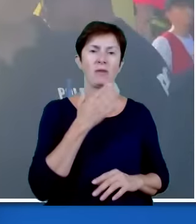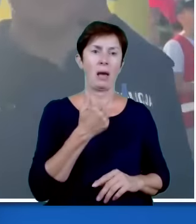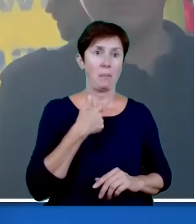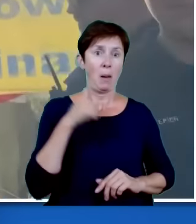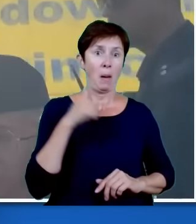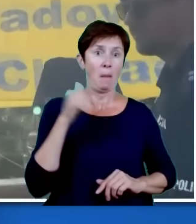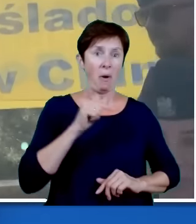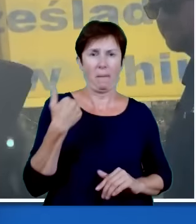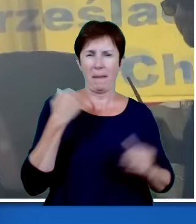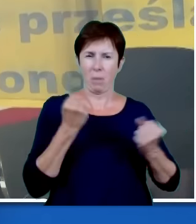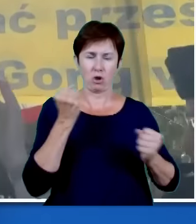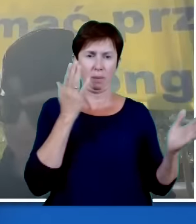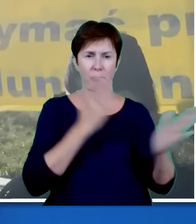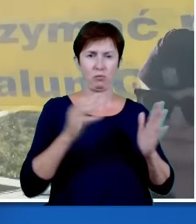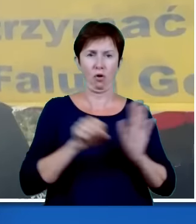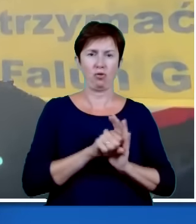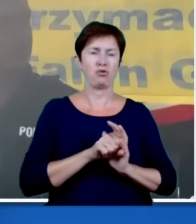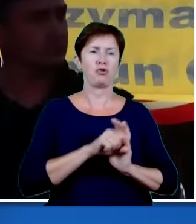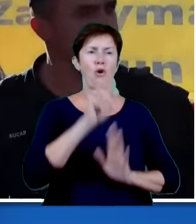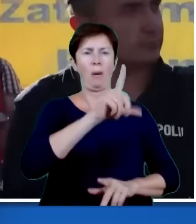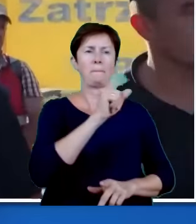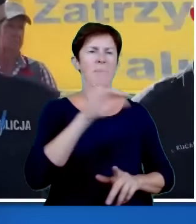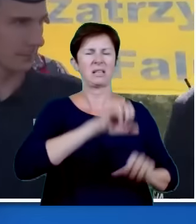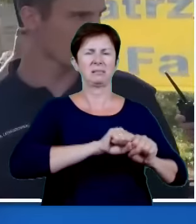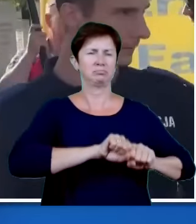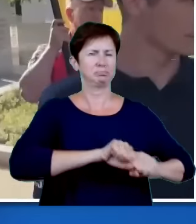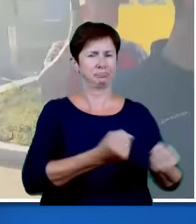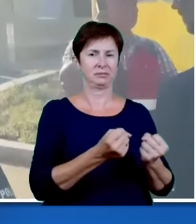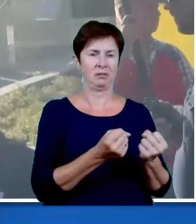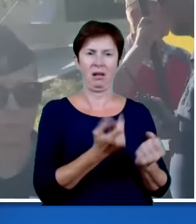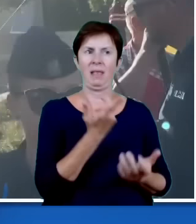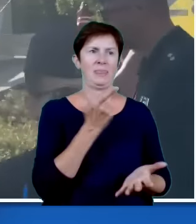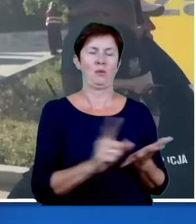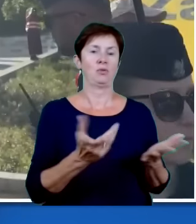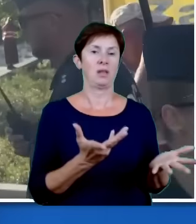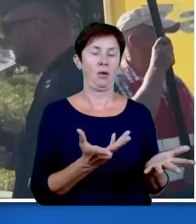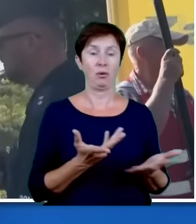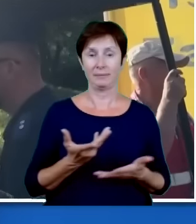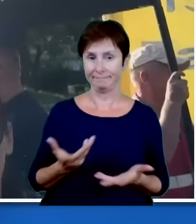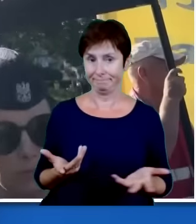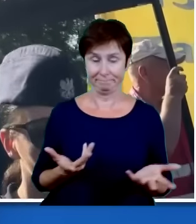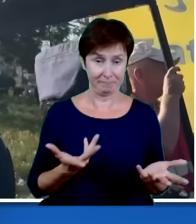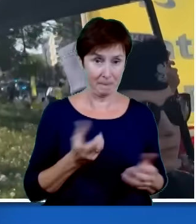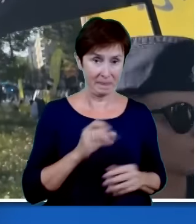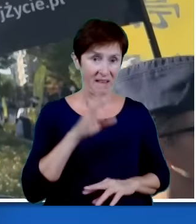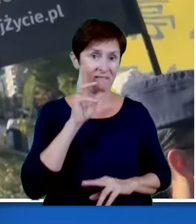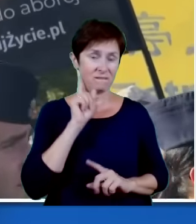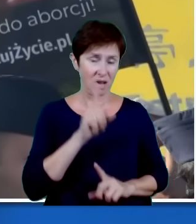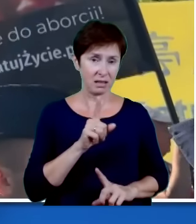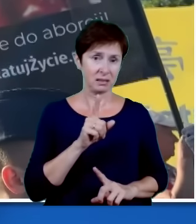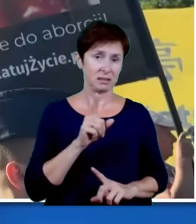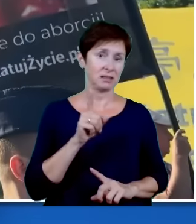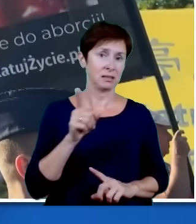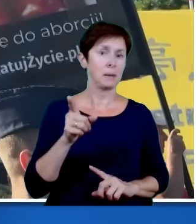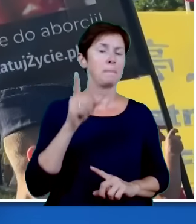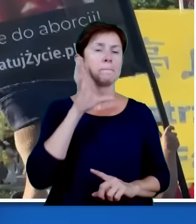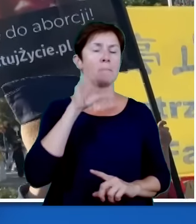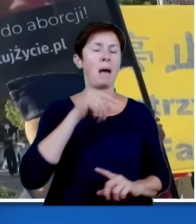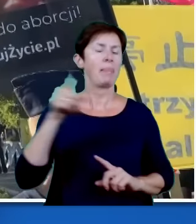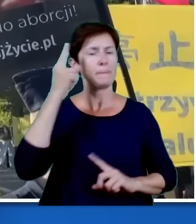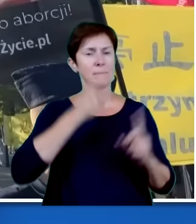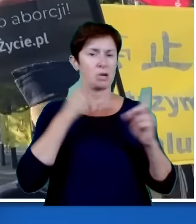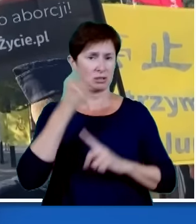przygotowani do rozwalenia PiSu No a nie wychodzi czy rzeczywiście Pana zdaniem celem jest